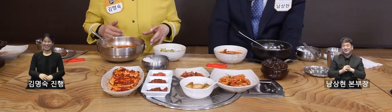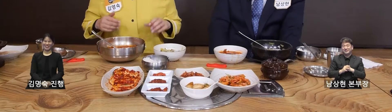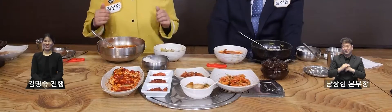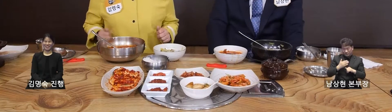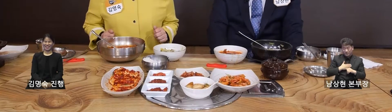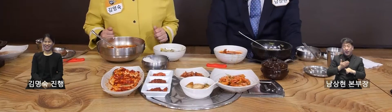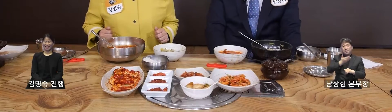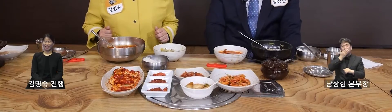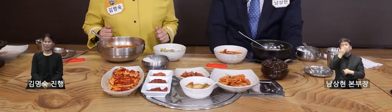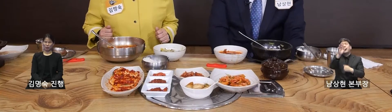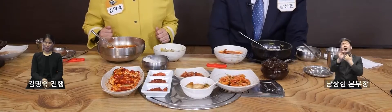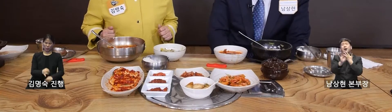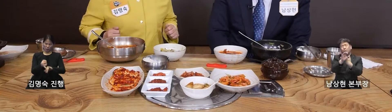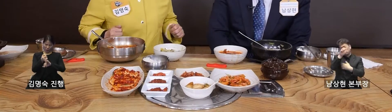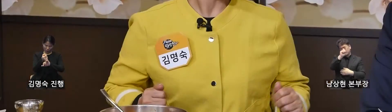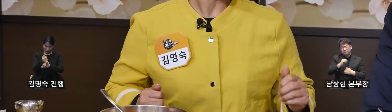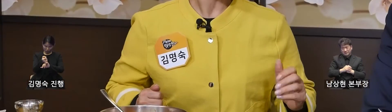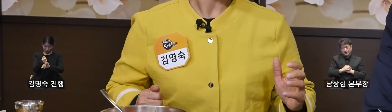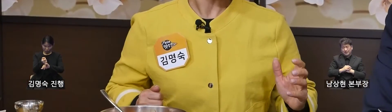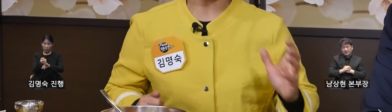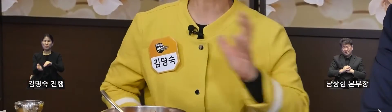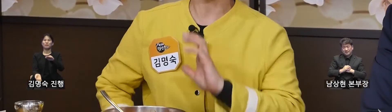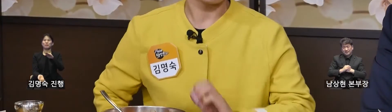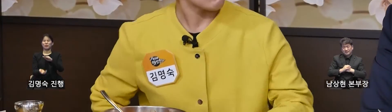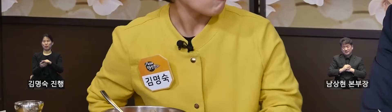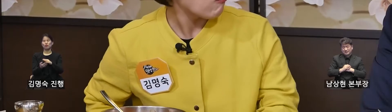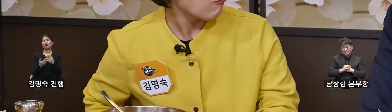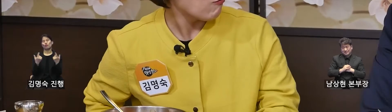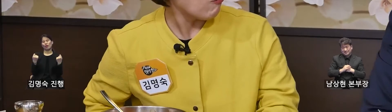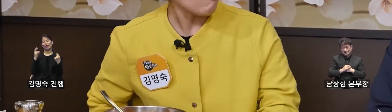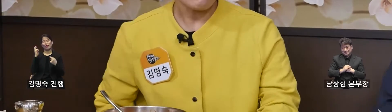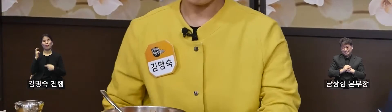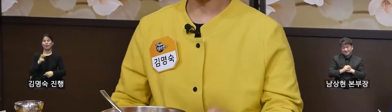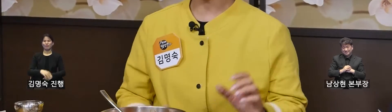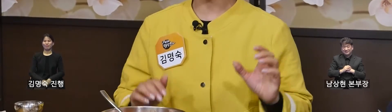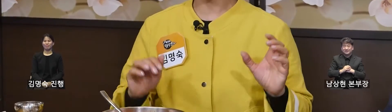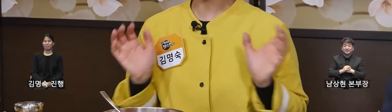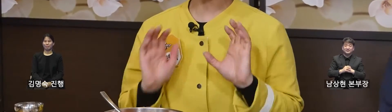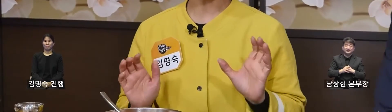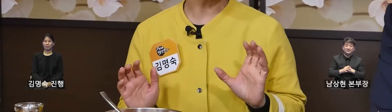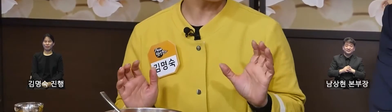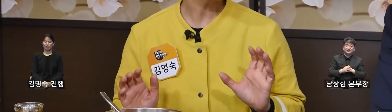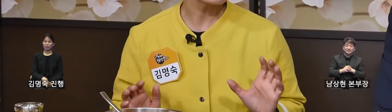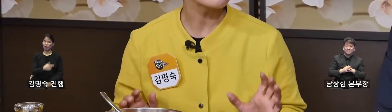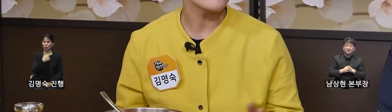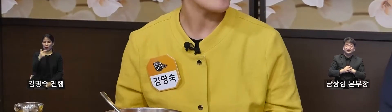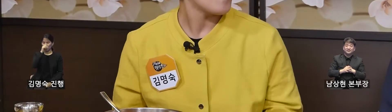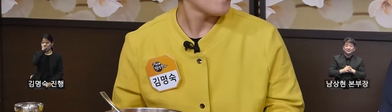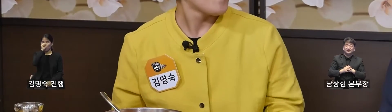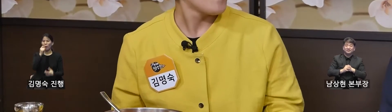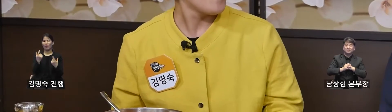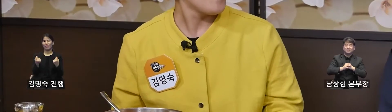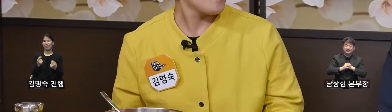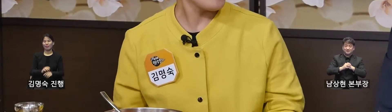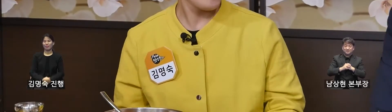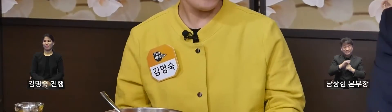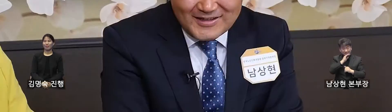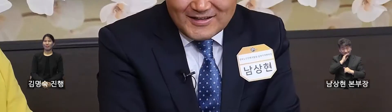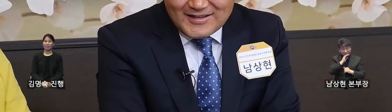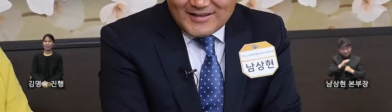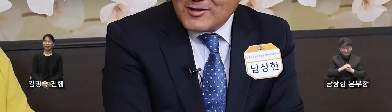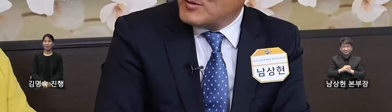됐으면 좋겠습니다. 꼭 이루어질 것 같아요. 왜냐면 너무 좋은데요. 그래요?